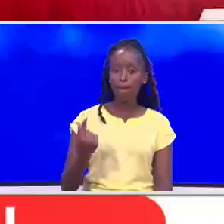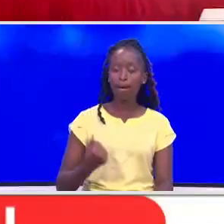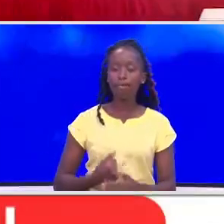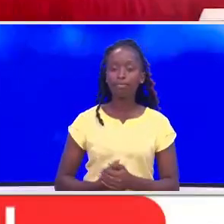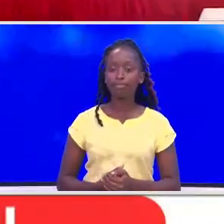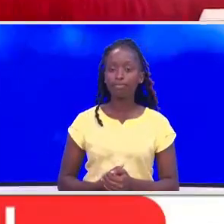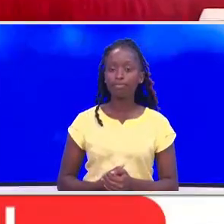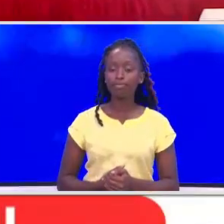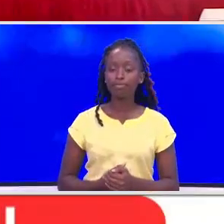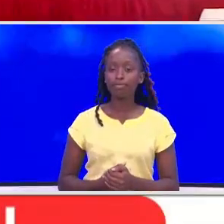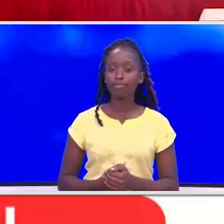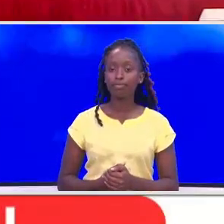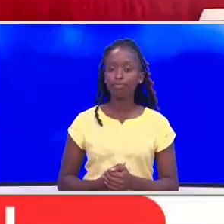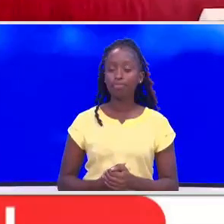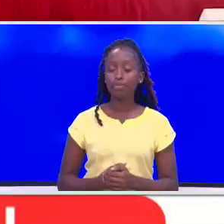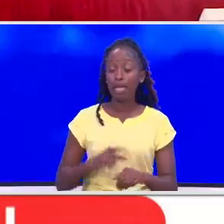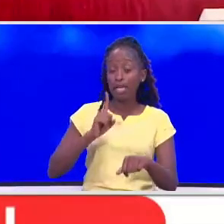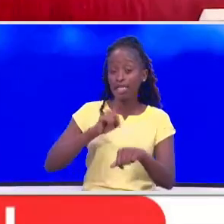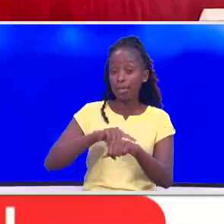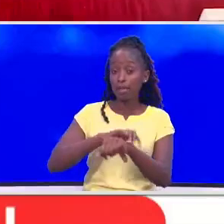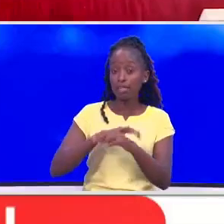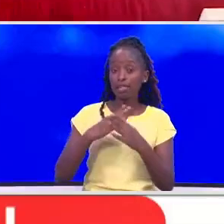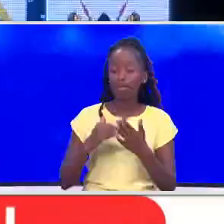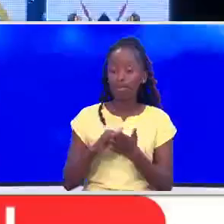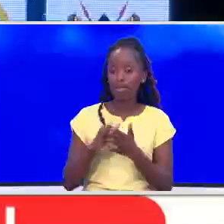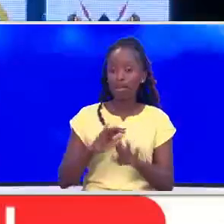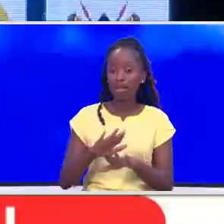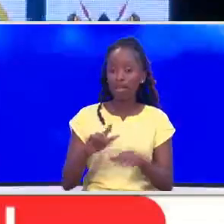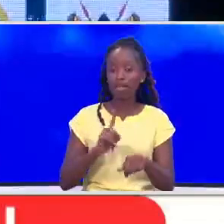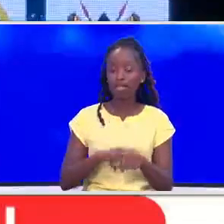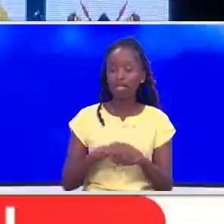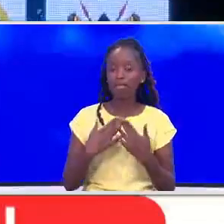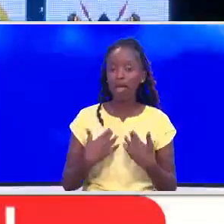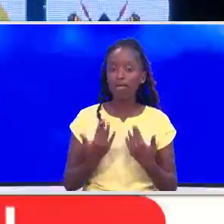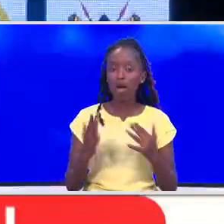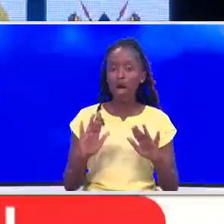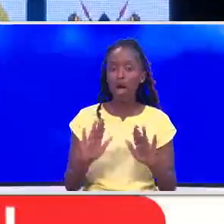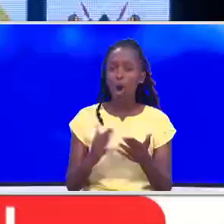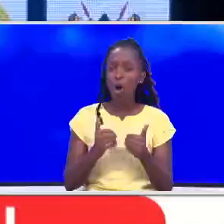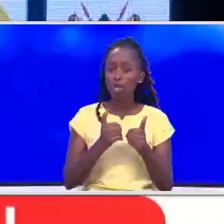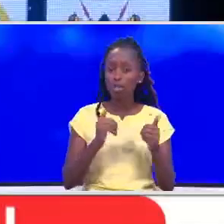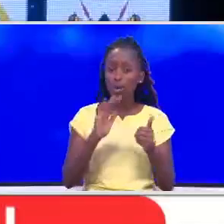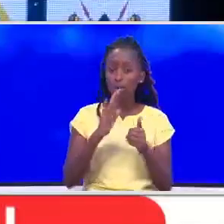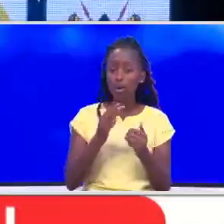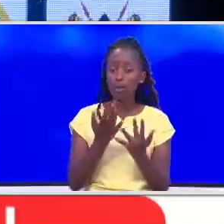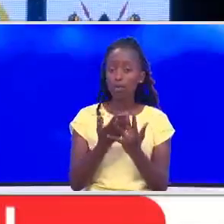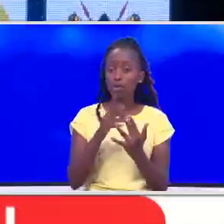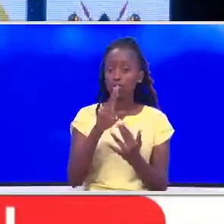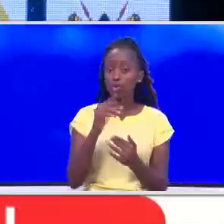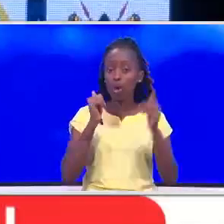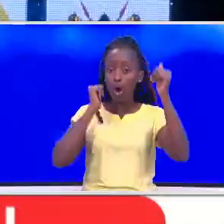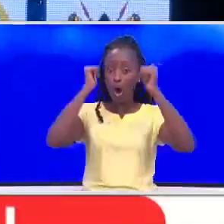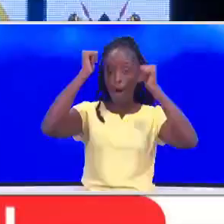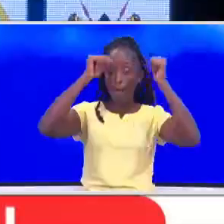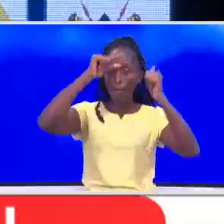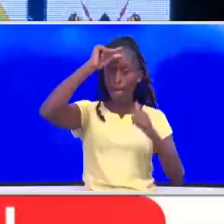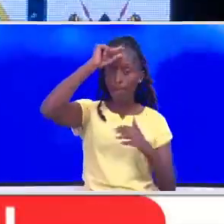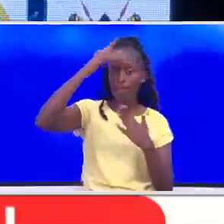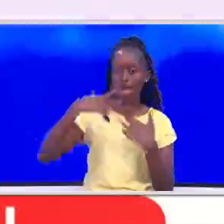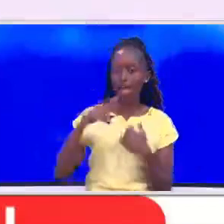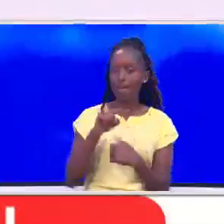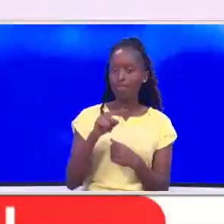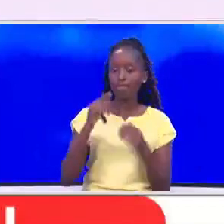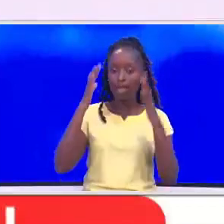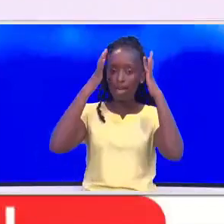good ili kuik mfa wa kii kitakawa kati ya ngi mbili za serali il uli wakati wa kiko cha